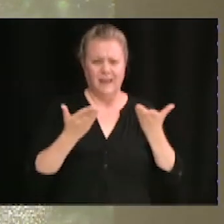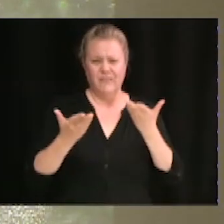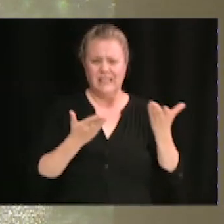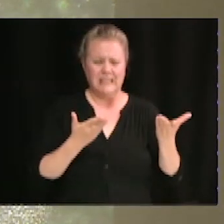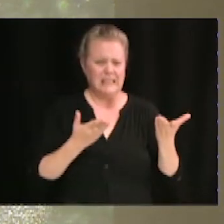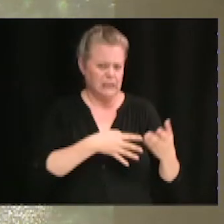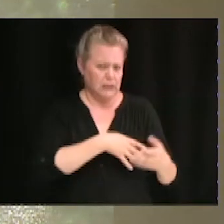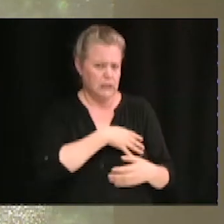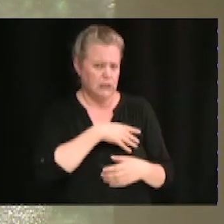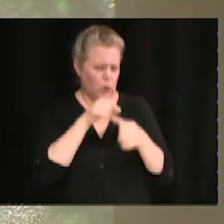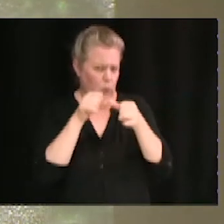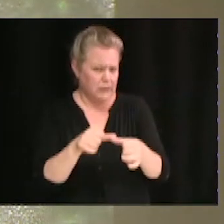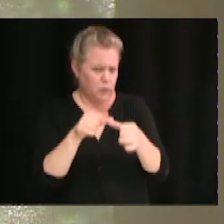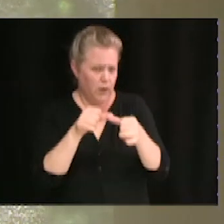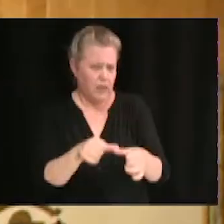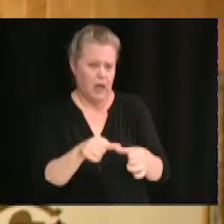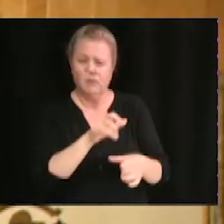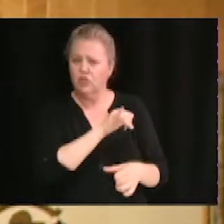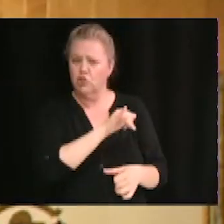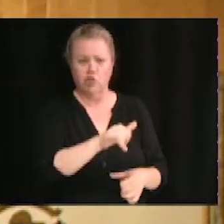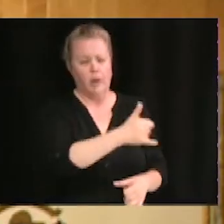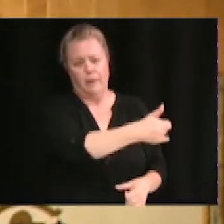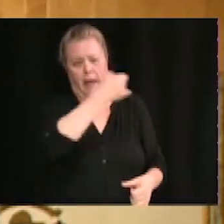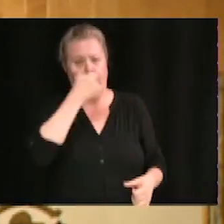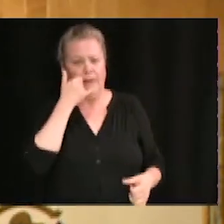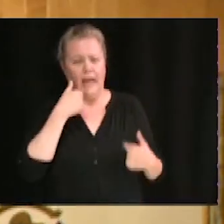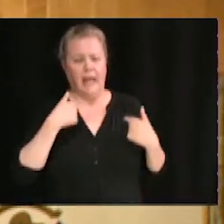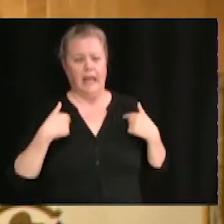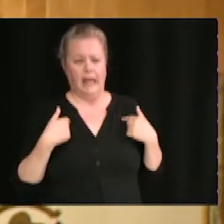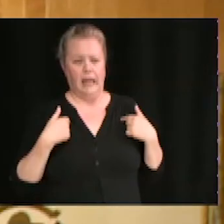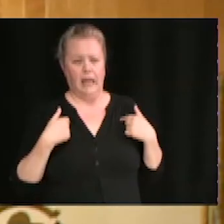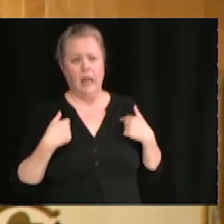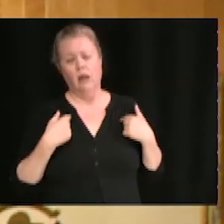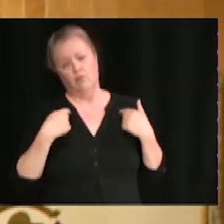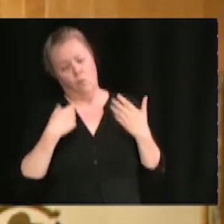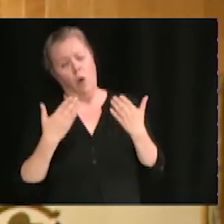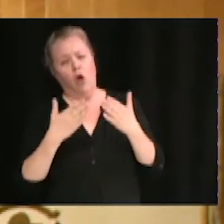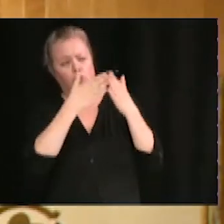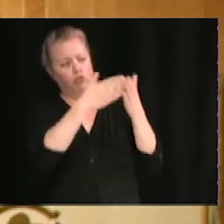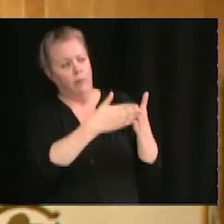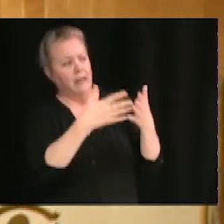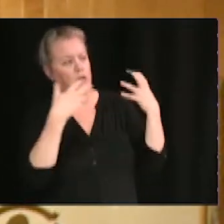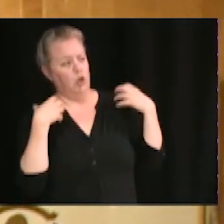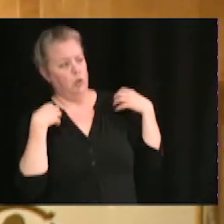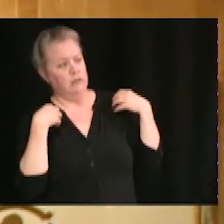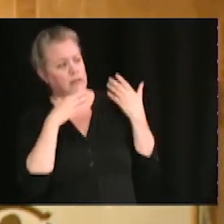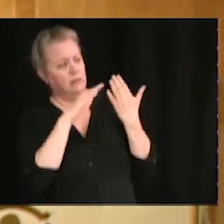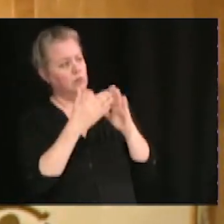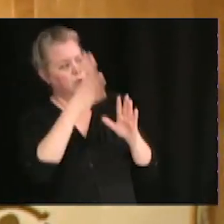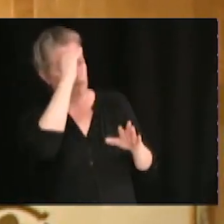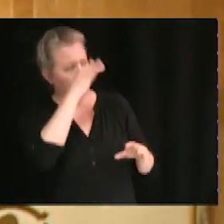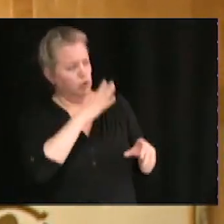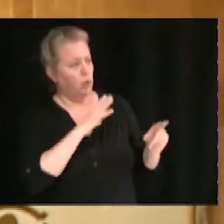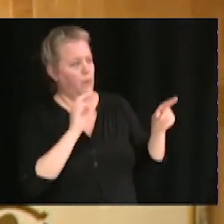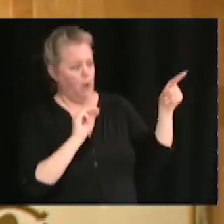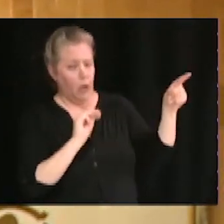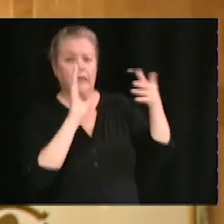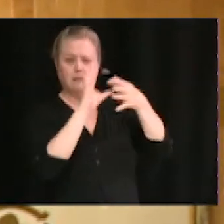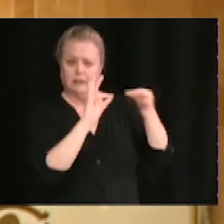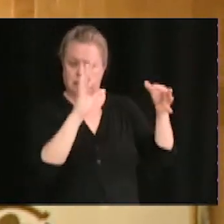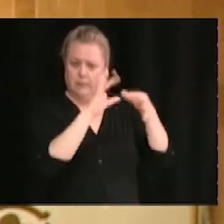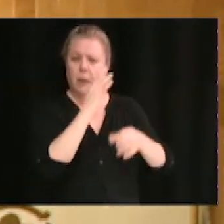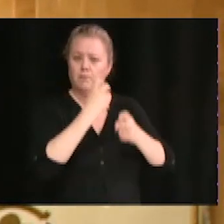jamais eu de retour d'appel, j'ai très apprécié. Alors, j'ai demandé notre conseiller municipal, M. Morin, j'ai expliqué la